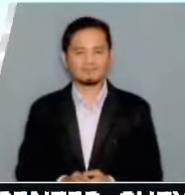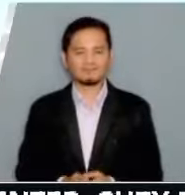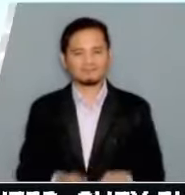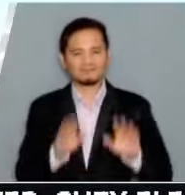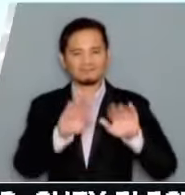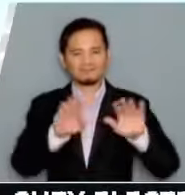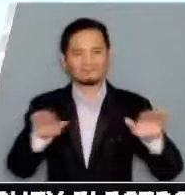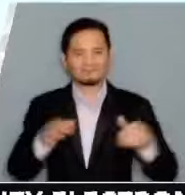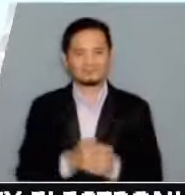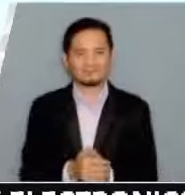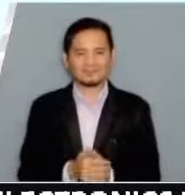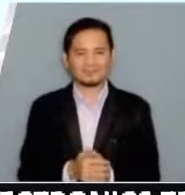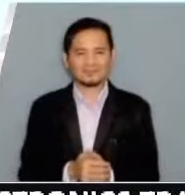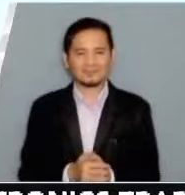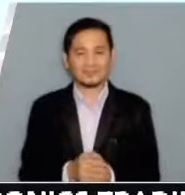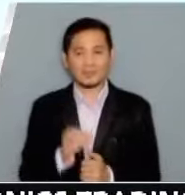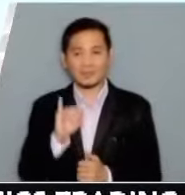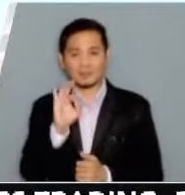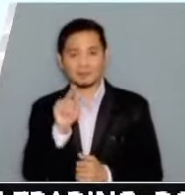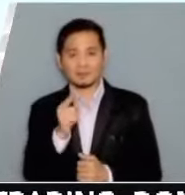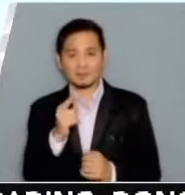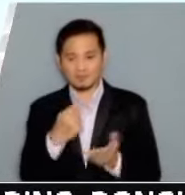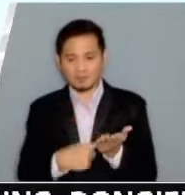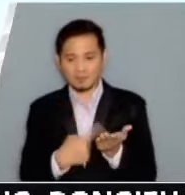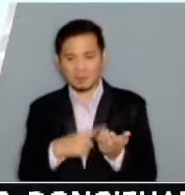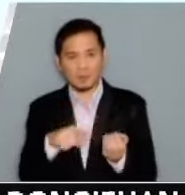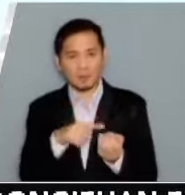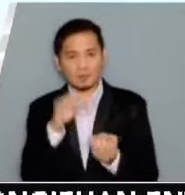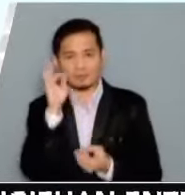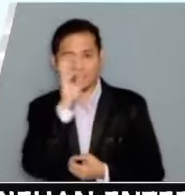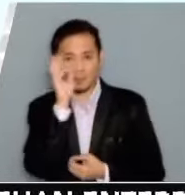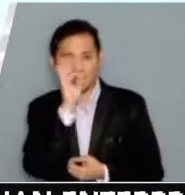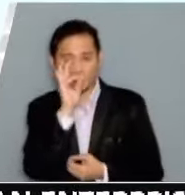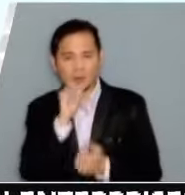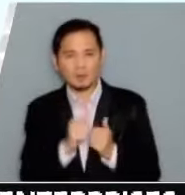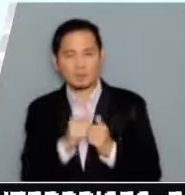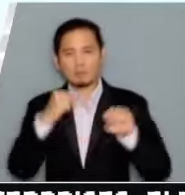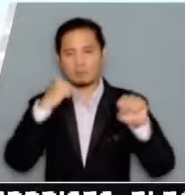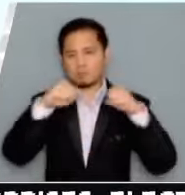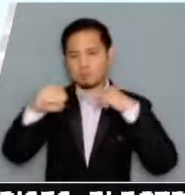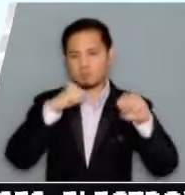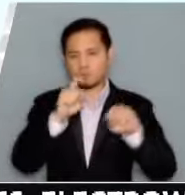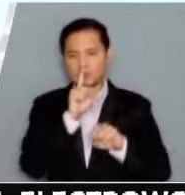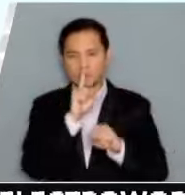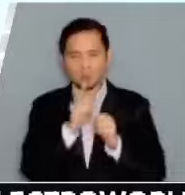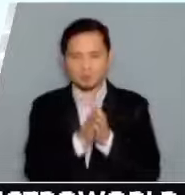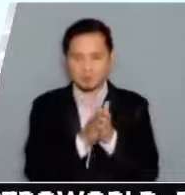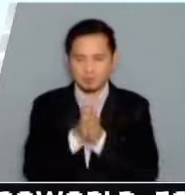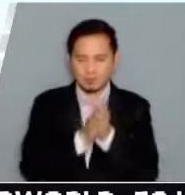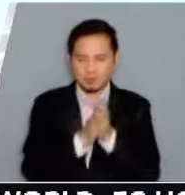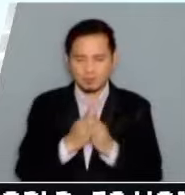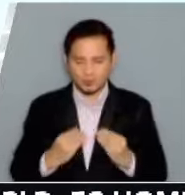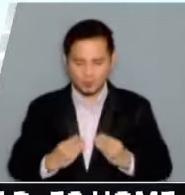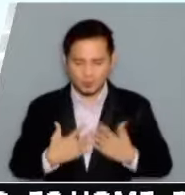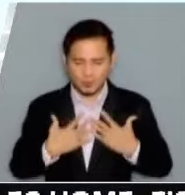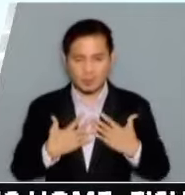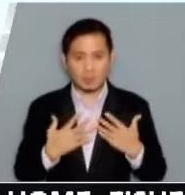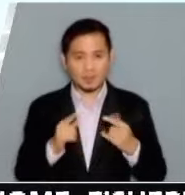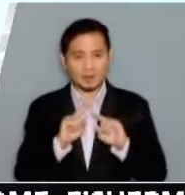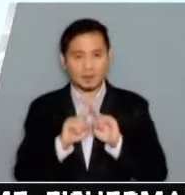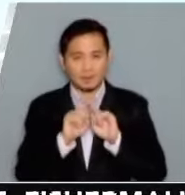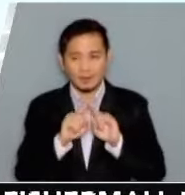pag sinabi kong Pinoy, kakaiba talaga ang passion pagdating sa sports, di ba? Kulang man sa gamit o venue eh, gagawa